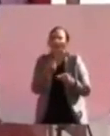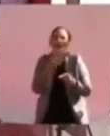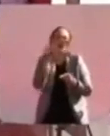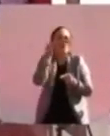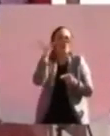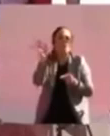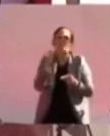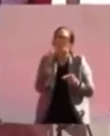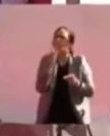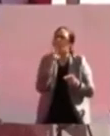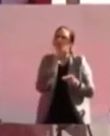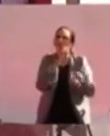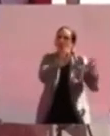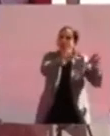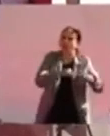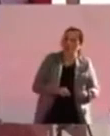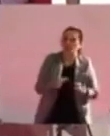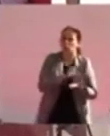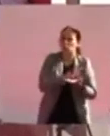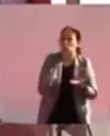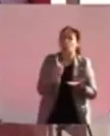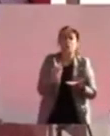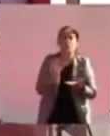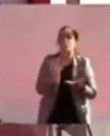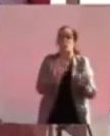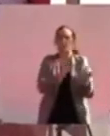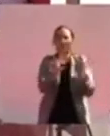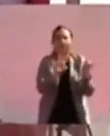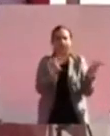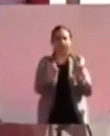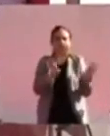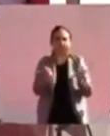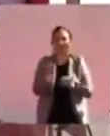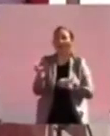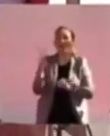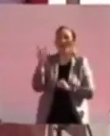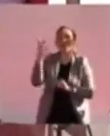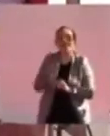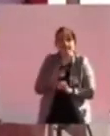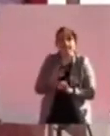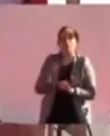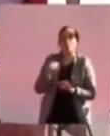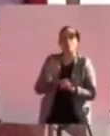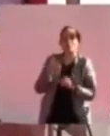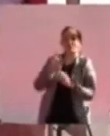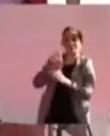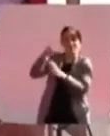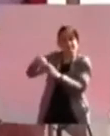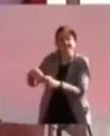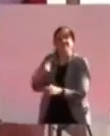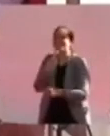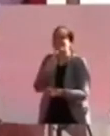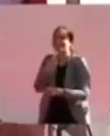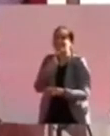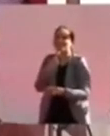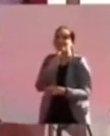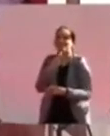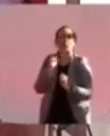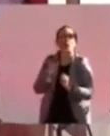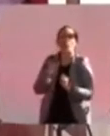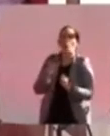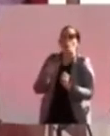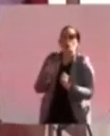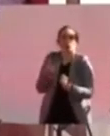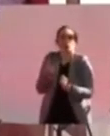squisitamente classista che premia chi può permettersi di pagare costosi manuali e costosissimi corsi preparazione chi può